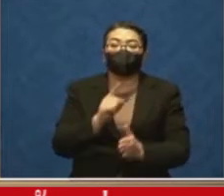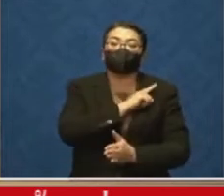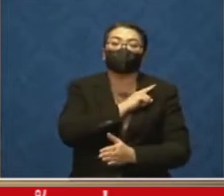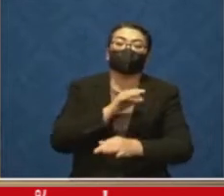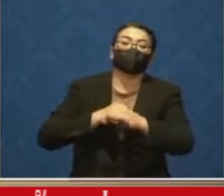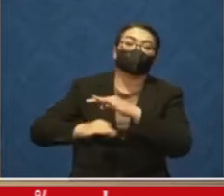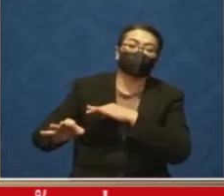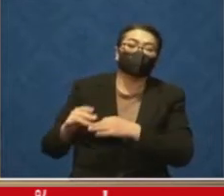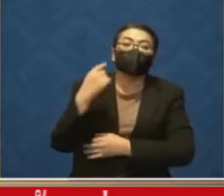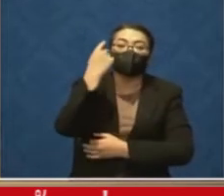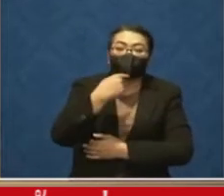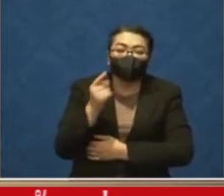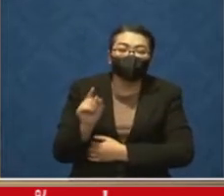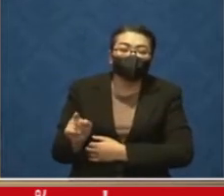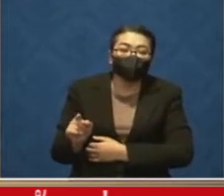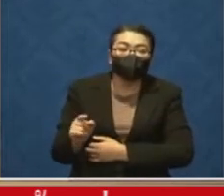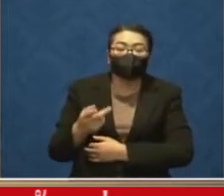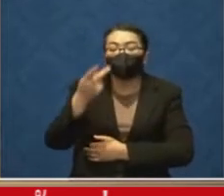ขอนุญจสไตต่ไปครับ